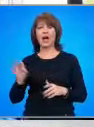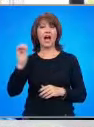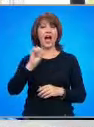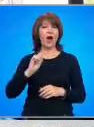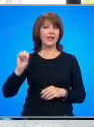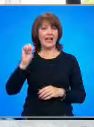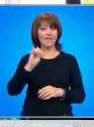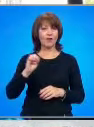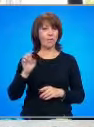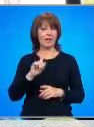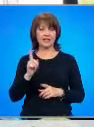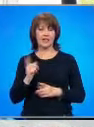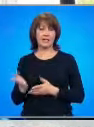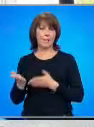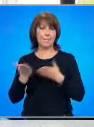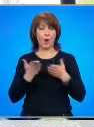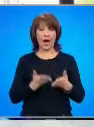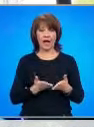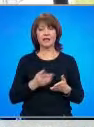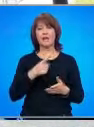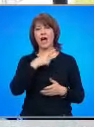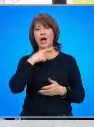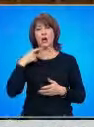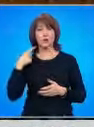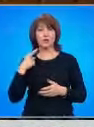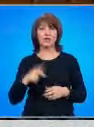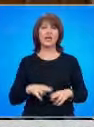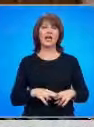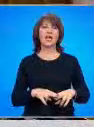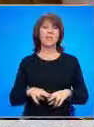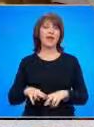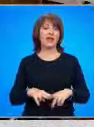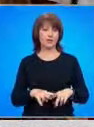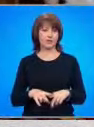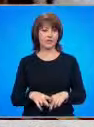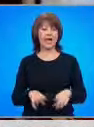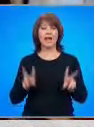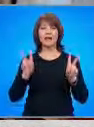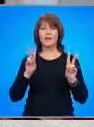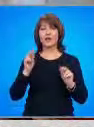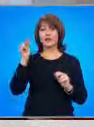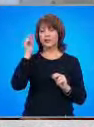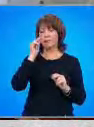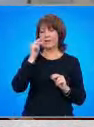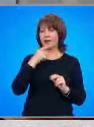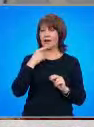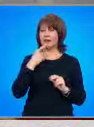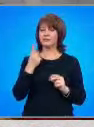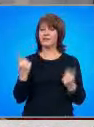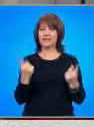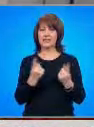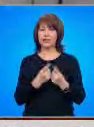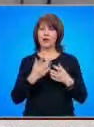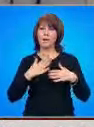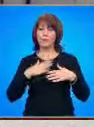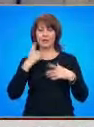Европа да не се канат посланиците на Руската федерация на Беларус. От Демократична България изтъкнаха, че срещата е по тяхна инициатива и